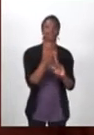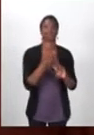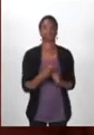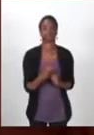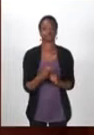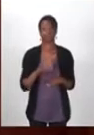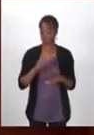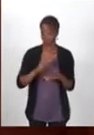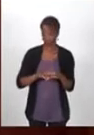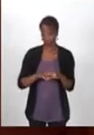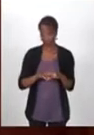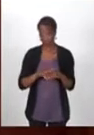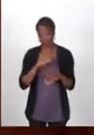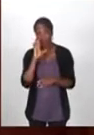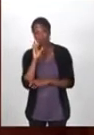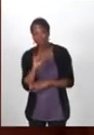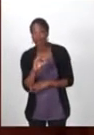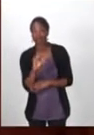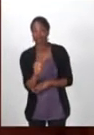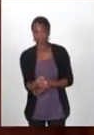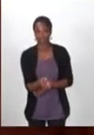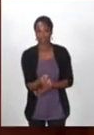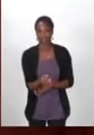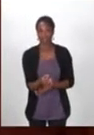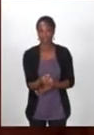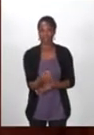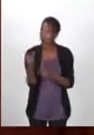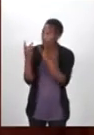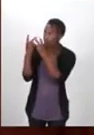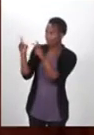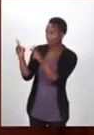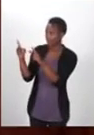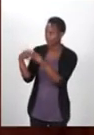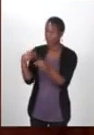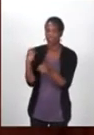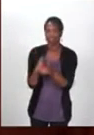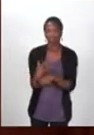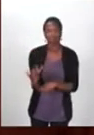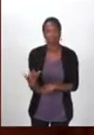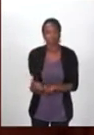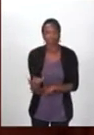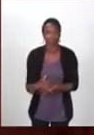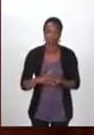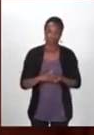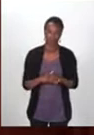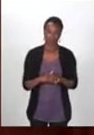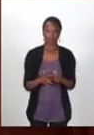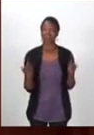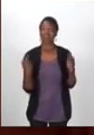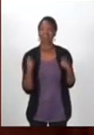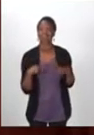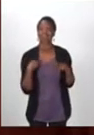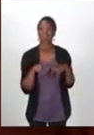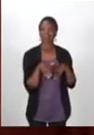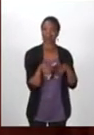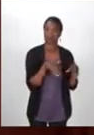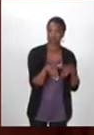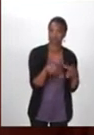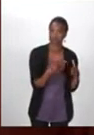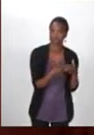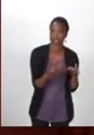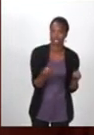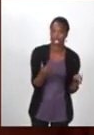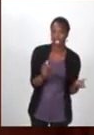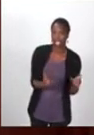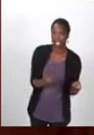pouvons occulter les difficultés auxquelles devra faire face notre collectivité. Nos dépenses de fonctionnement sont déjà grandement affectées par la